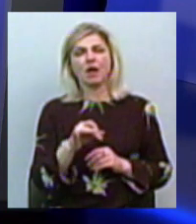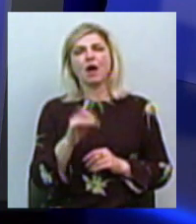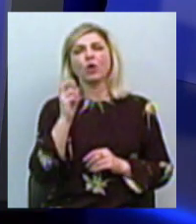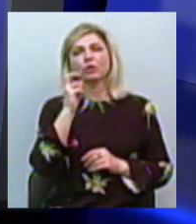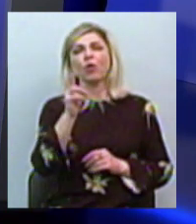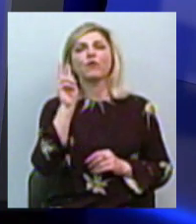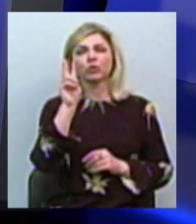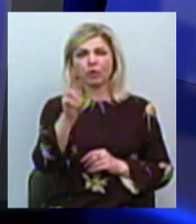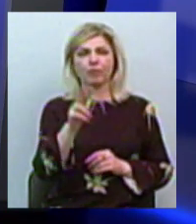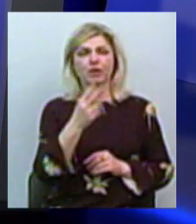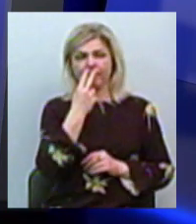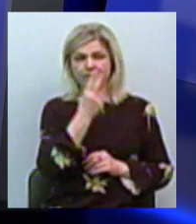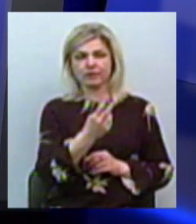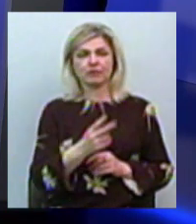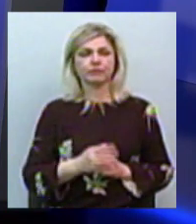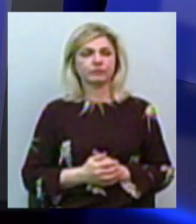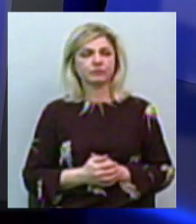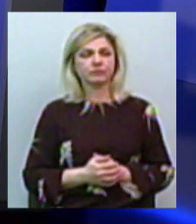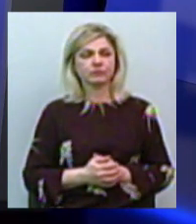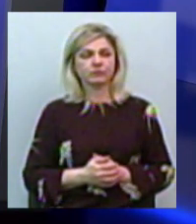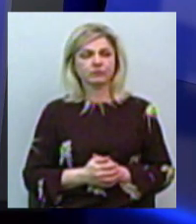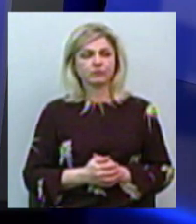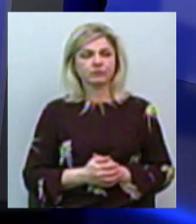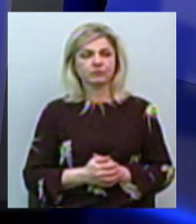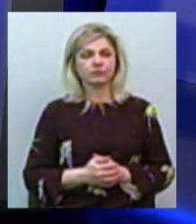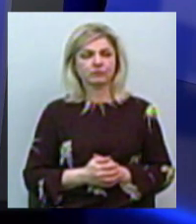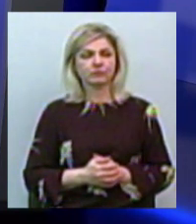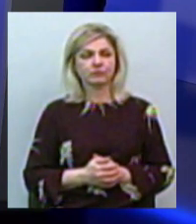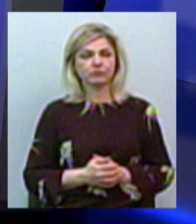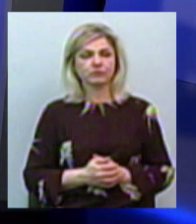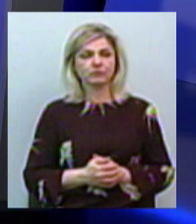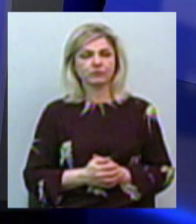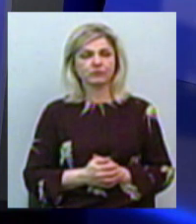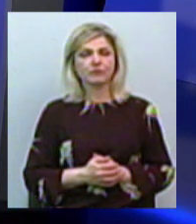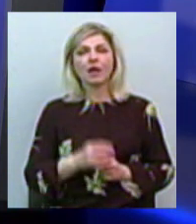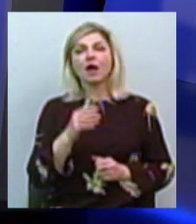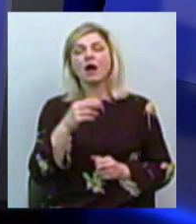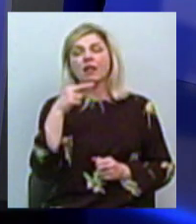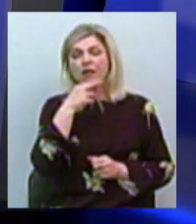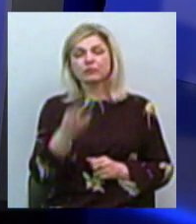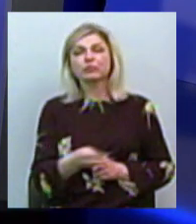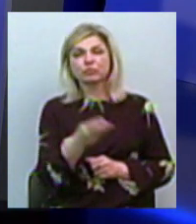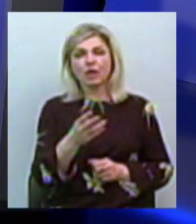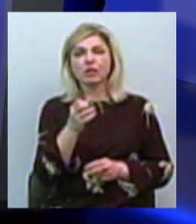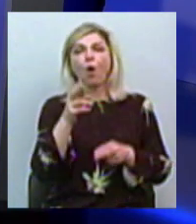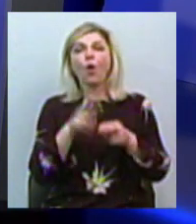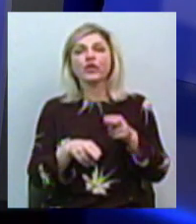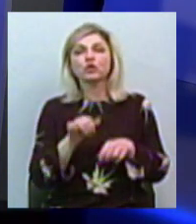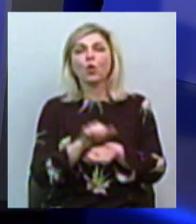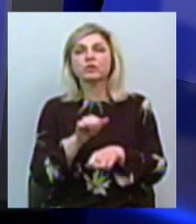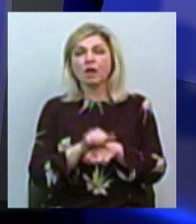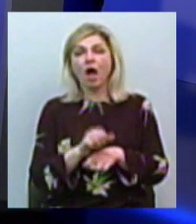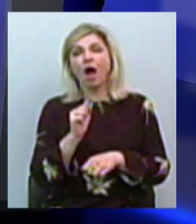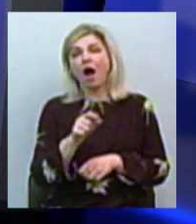транспорту. Ну, ми бачили, що громадський транспорт обробляється, але він обробляється на кінцевих зупинках. А з ким ви зіткнетеся під час своєї